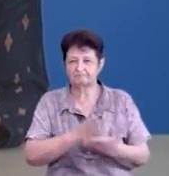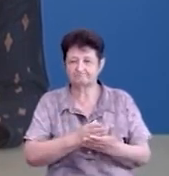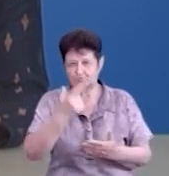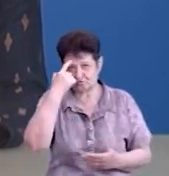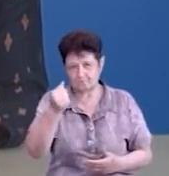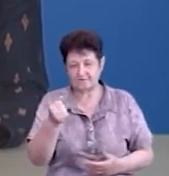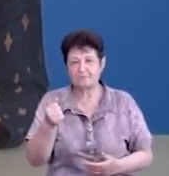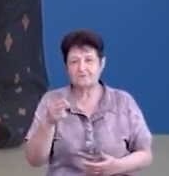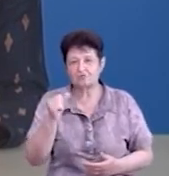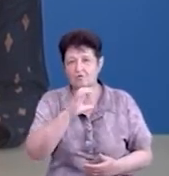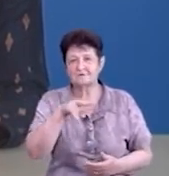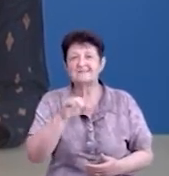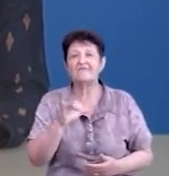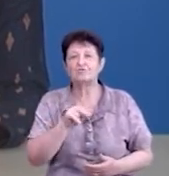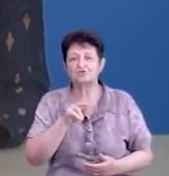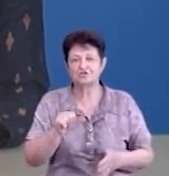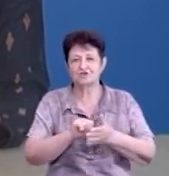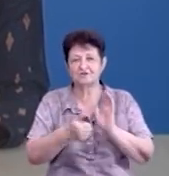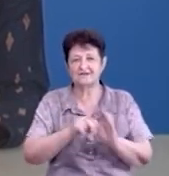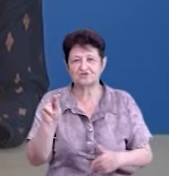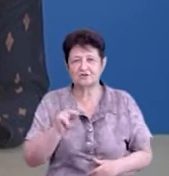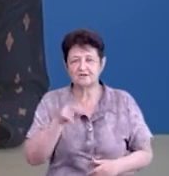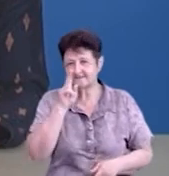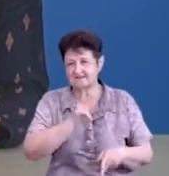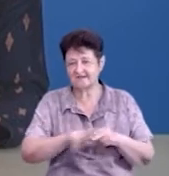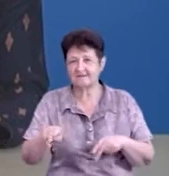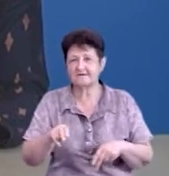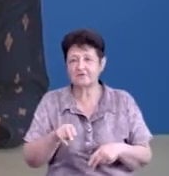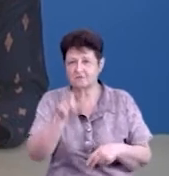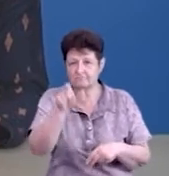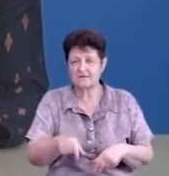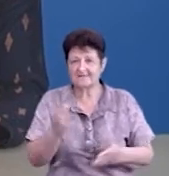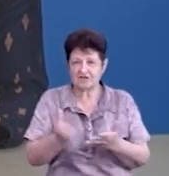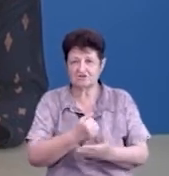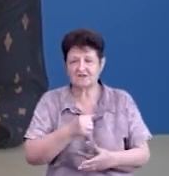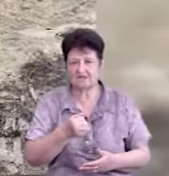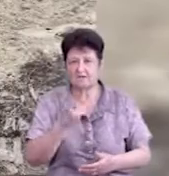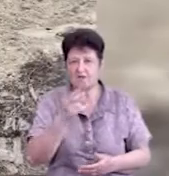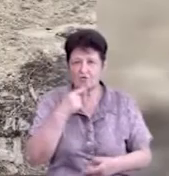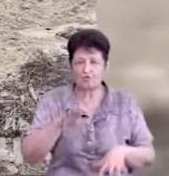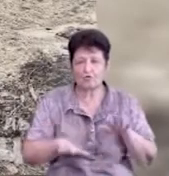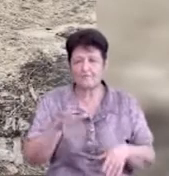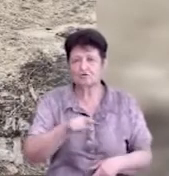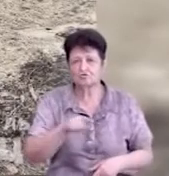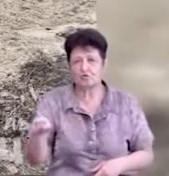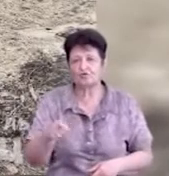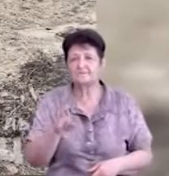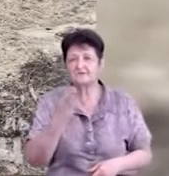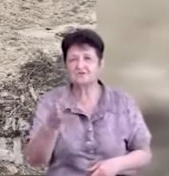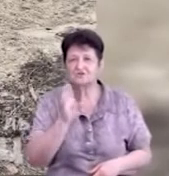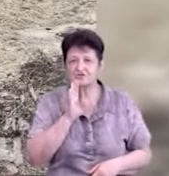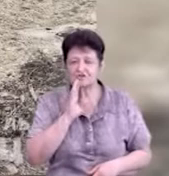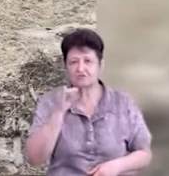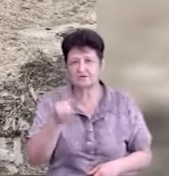поліції Київщини 16 червня. У квартирі зниклої поліцейські знайшли сліди крові. Згодом тіла жінки та її співмешканця